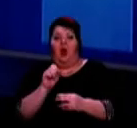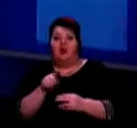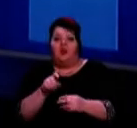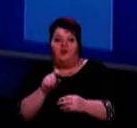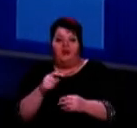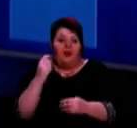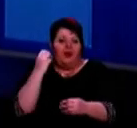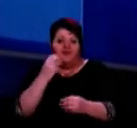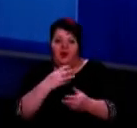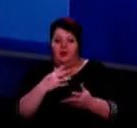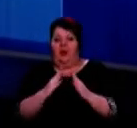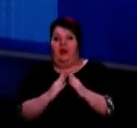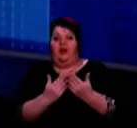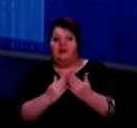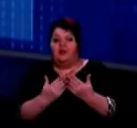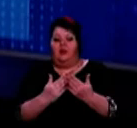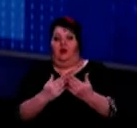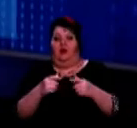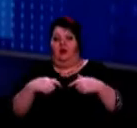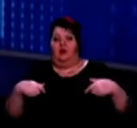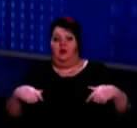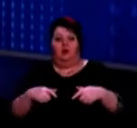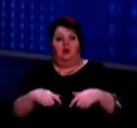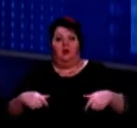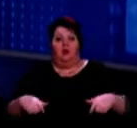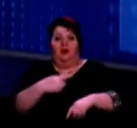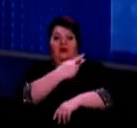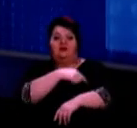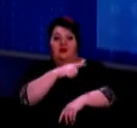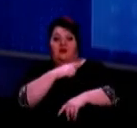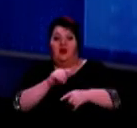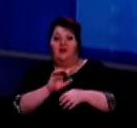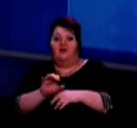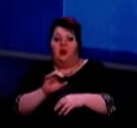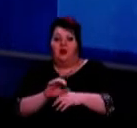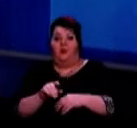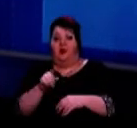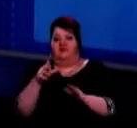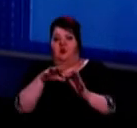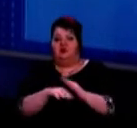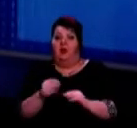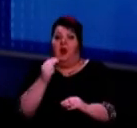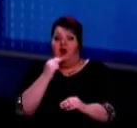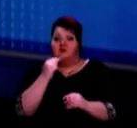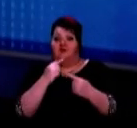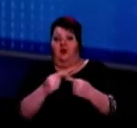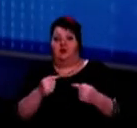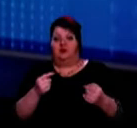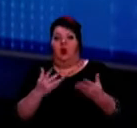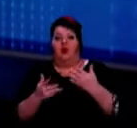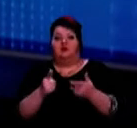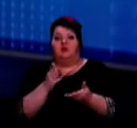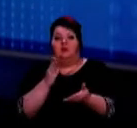Ювелірні вироби, книги, нижня білизна, санітарно-гігієнічні вироби, їх, в тому числі харчові продукти, якщо вони